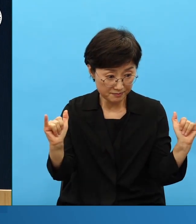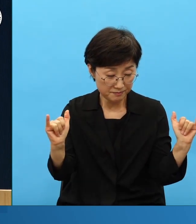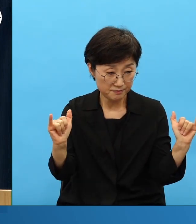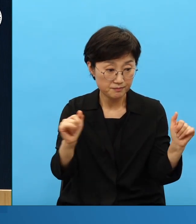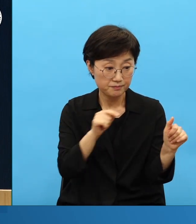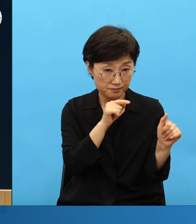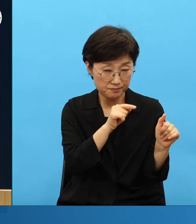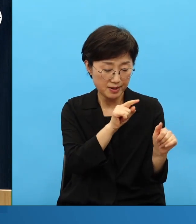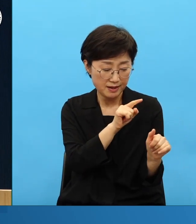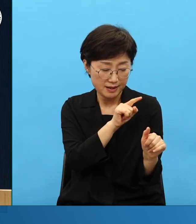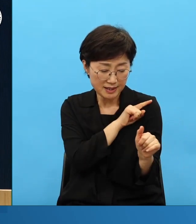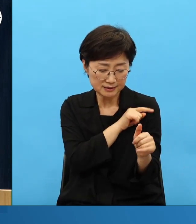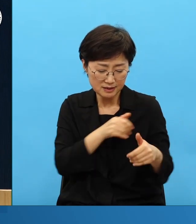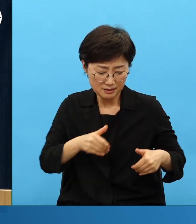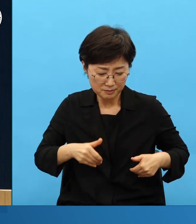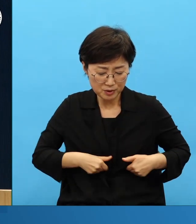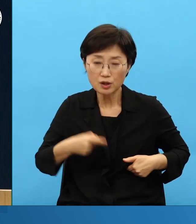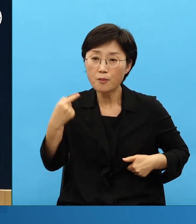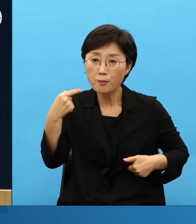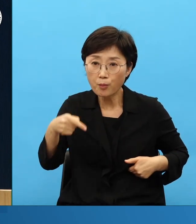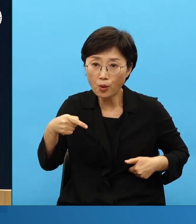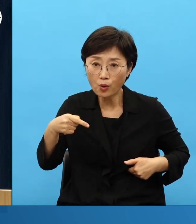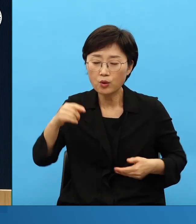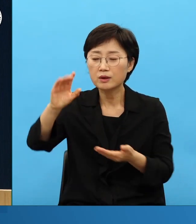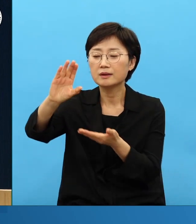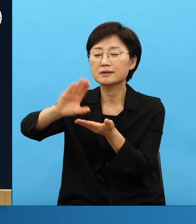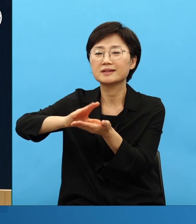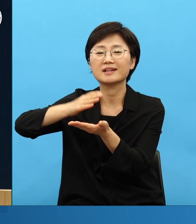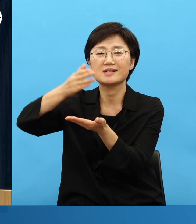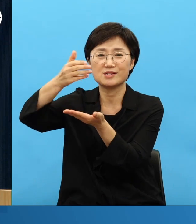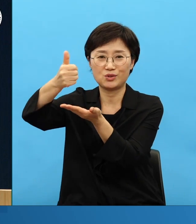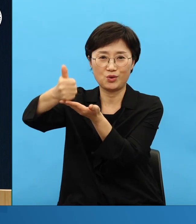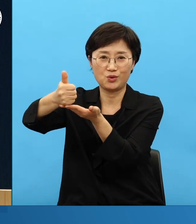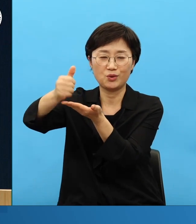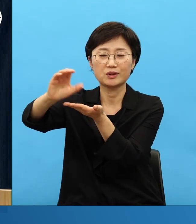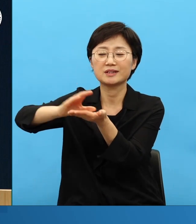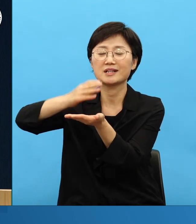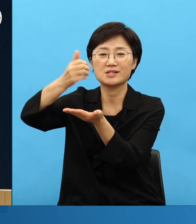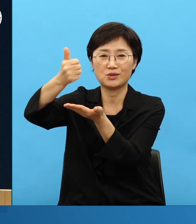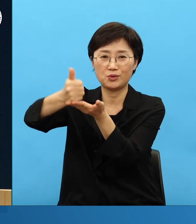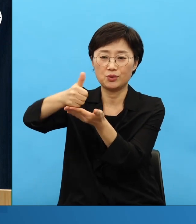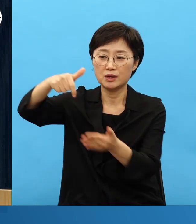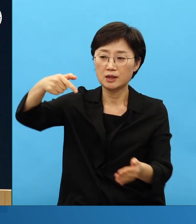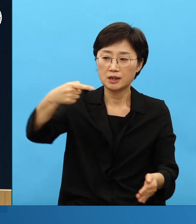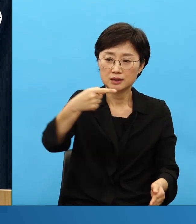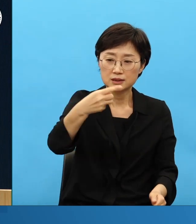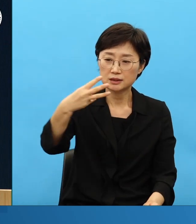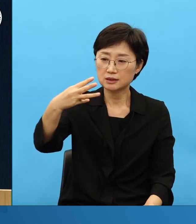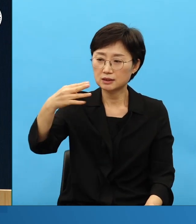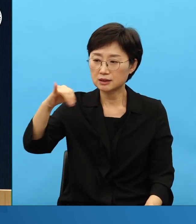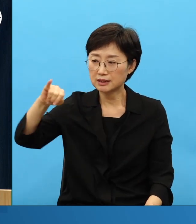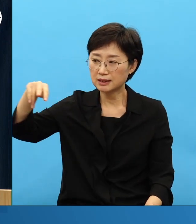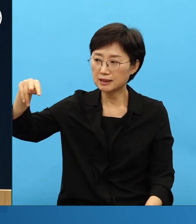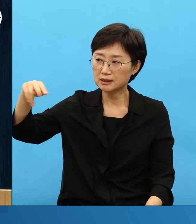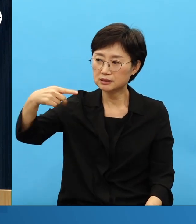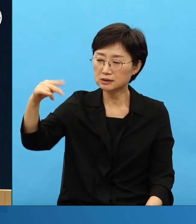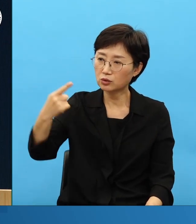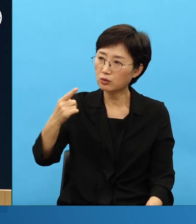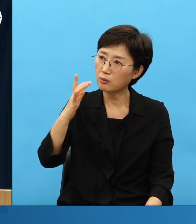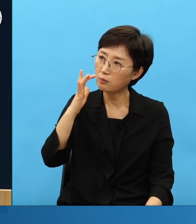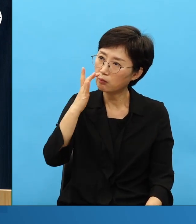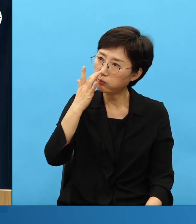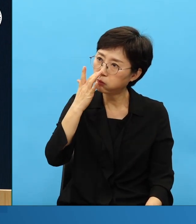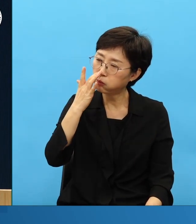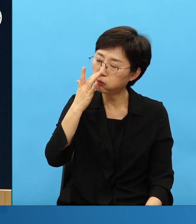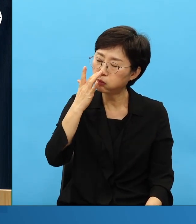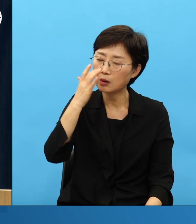What all humankind needs for all eternity is not Jesus, but the Christ. 이 단어를 모르면 큰일 나는 겁니다. And if we don't know this